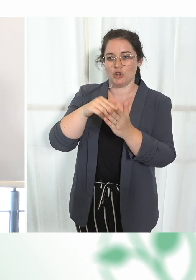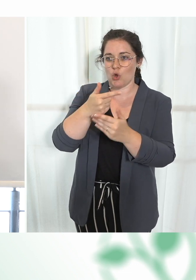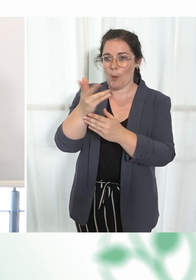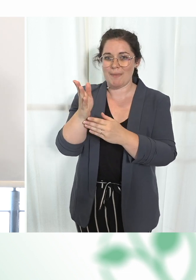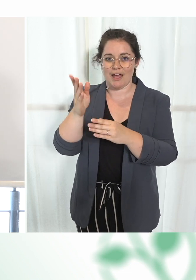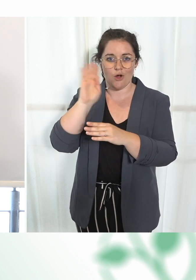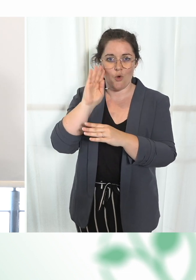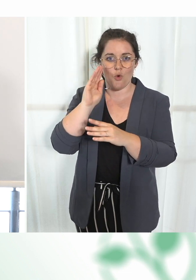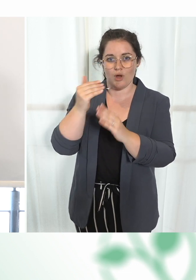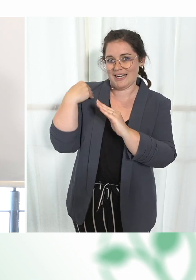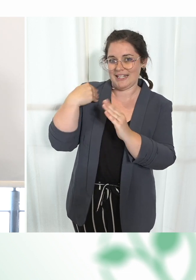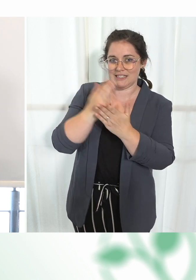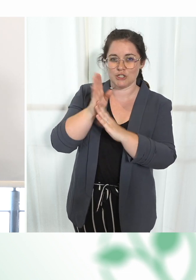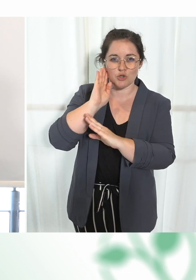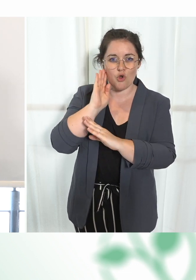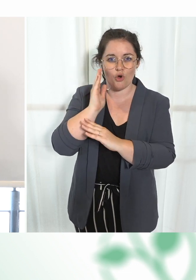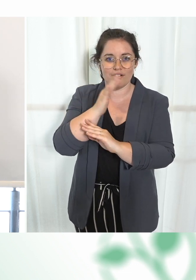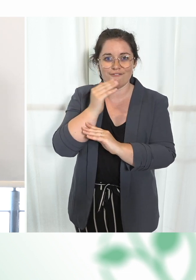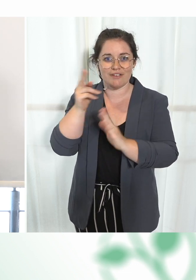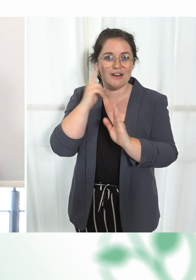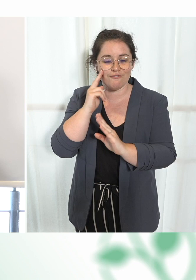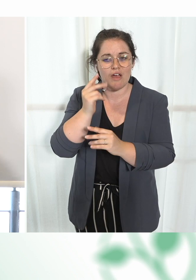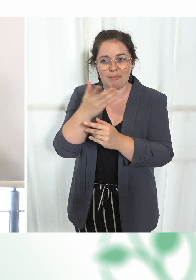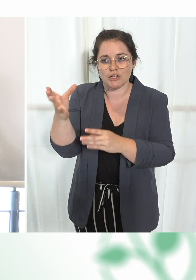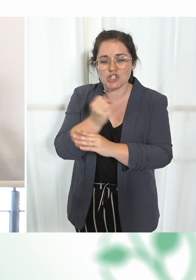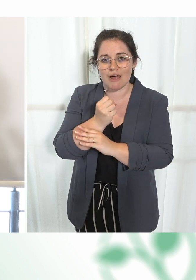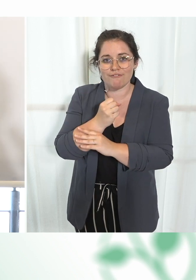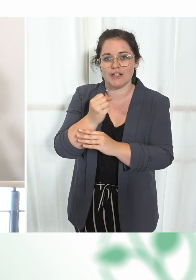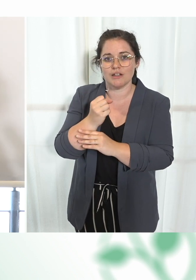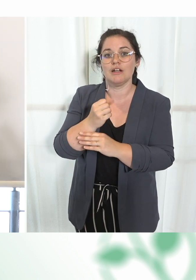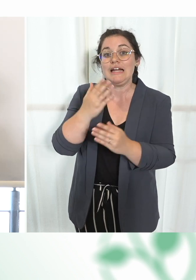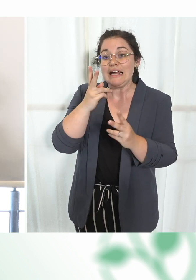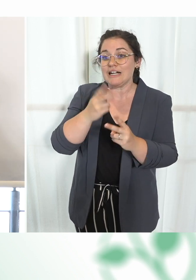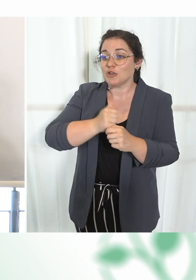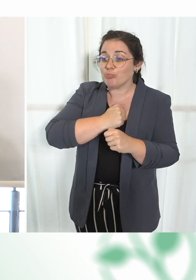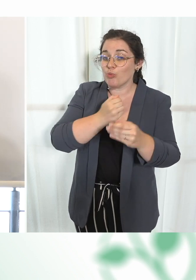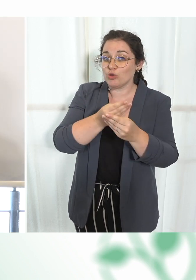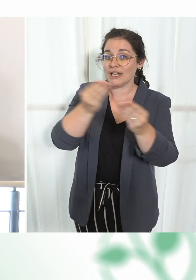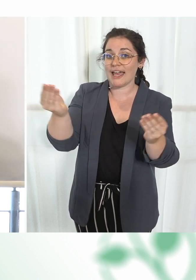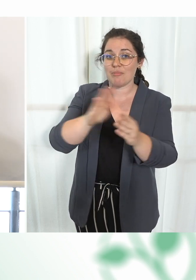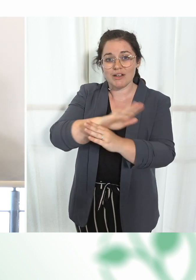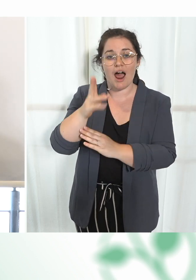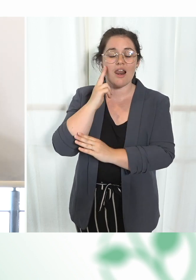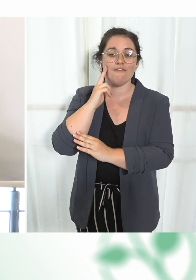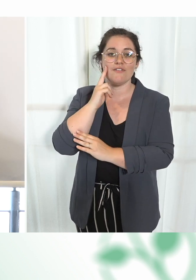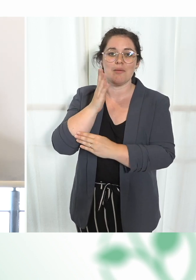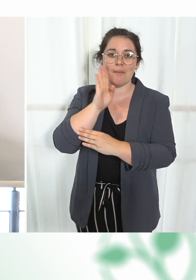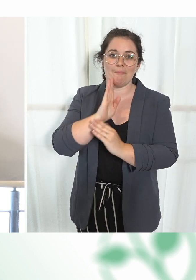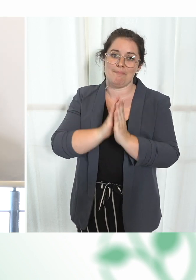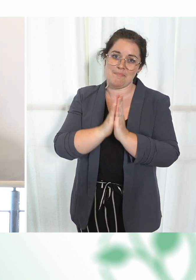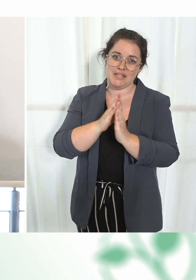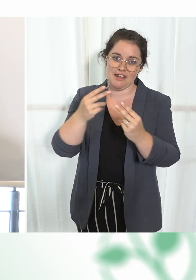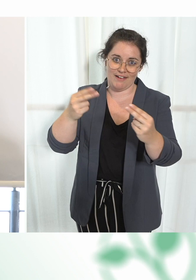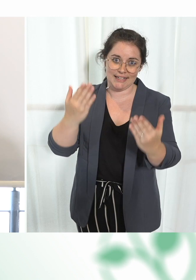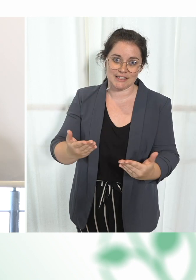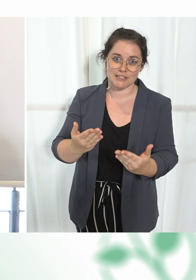und Unternehmenskooperationen schon gehört, schaffen das und machen das. Und ich kann nur ermutigen an alle Unternehmen und Betriebe, bitte weiter so, lassen